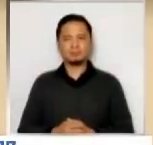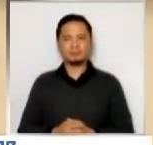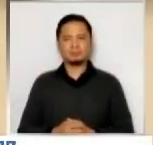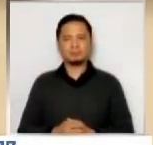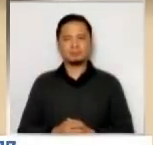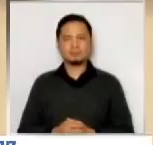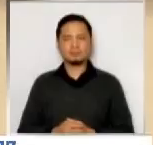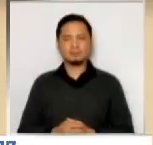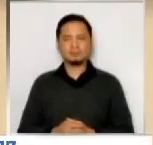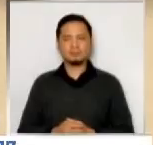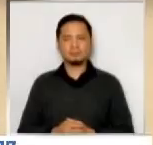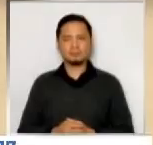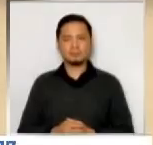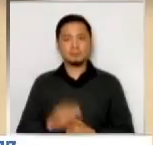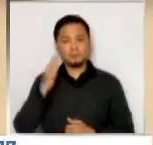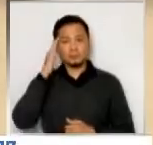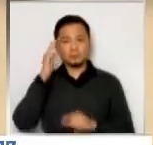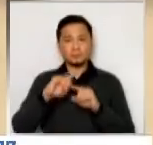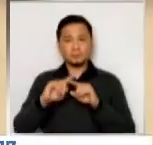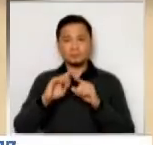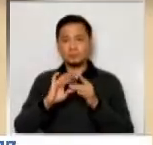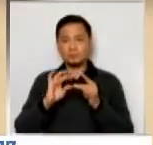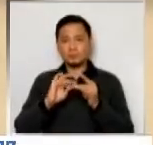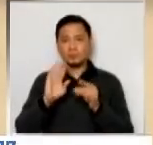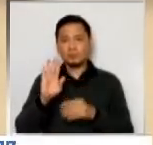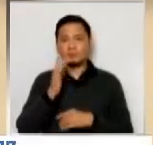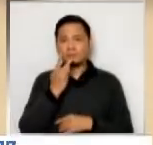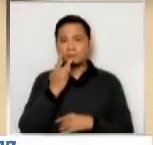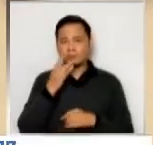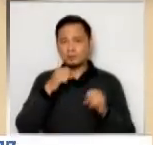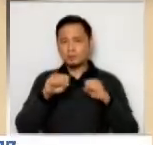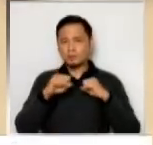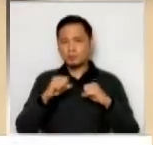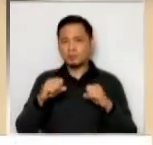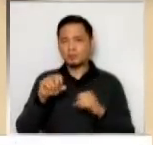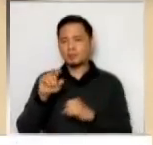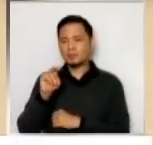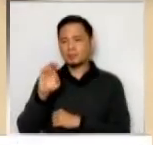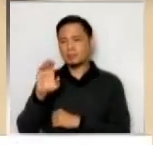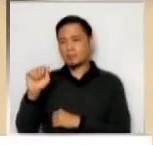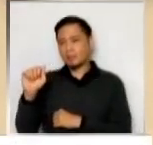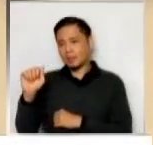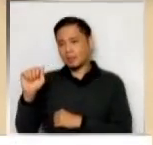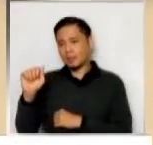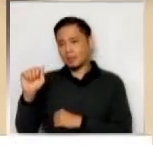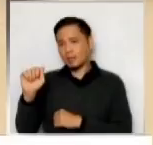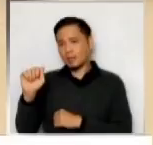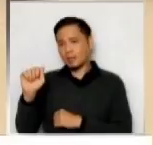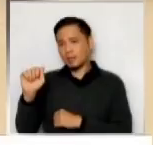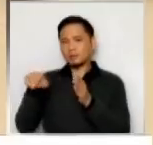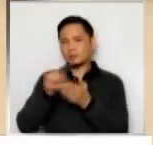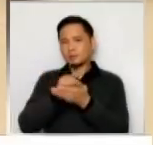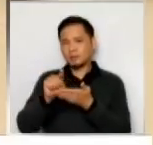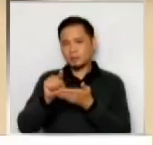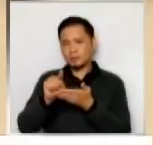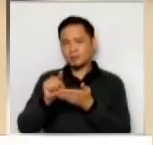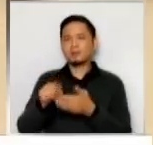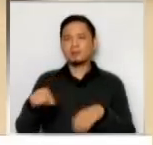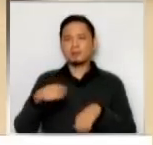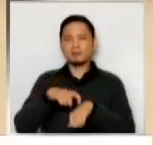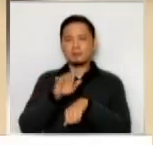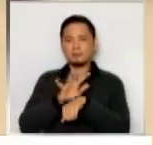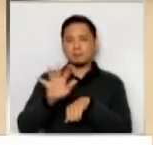Alamin ang kwento ng iba pa mga paborito ninyong atleta sa NCAA Rise Up Stronger tuwing Linggo ng 5:05 p.m., Sabado ng